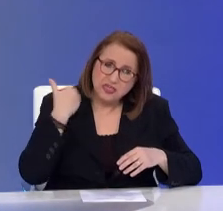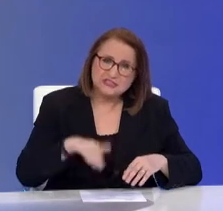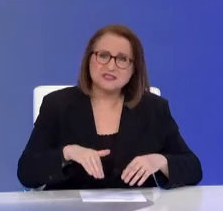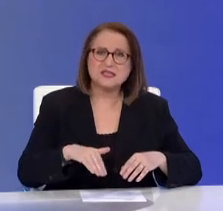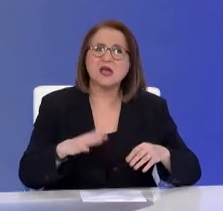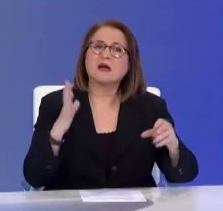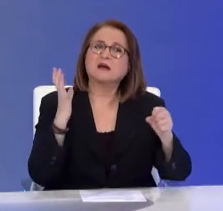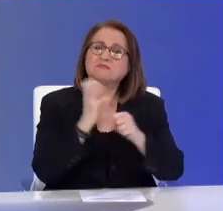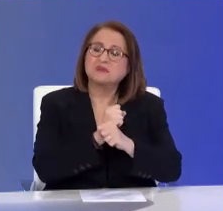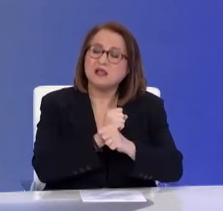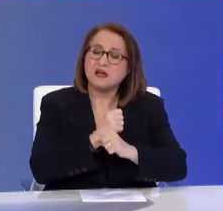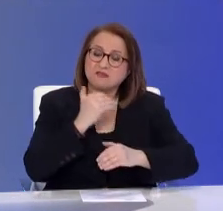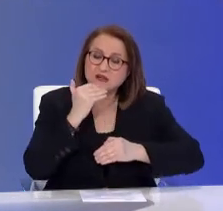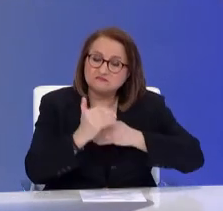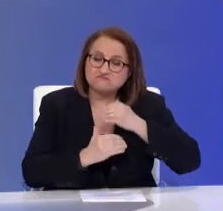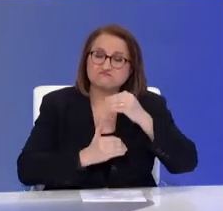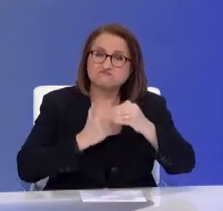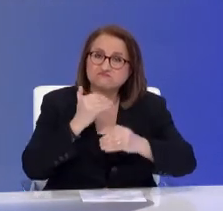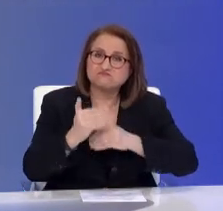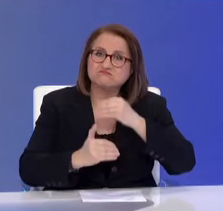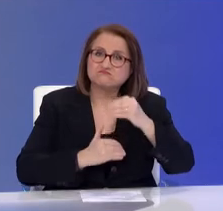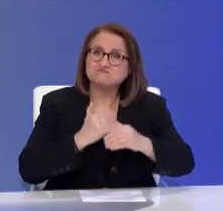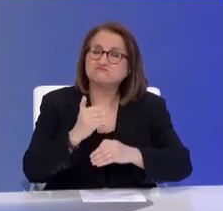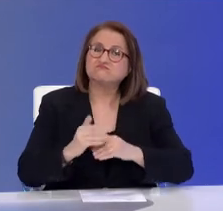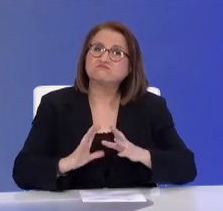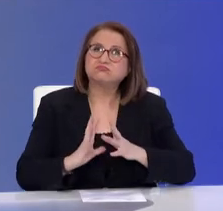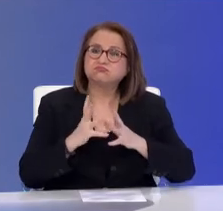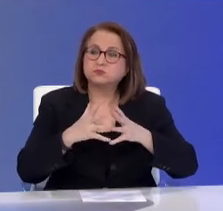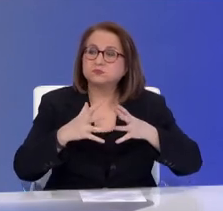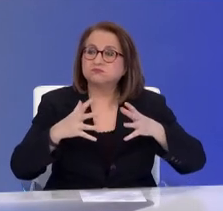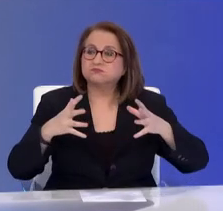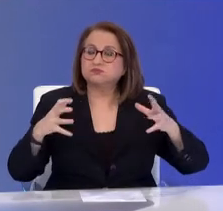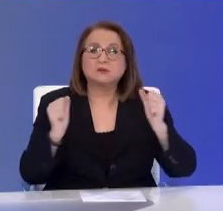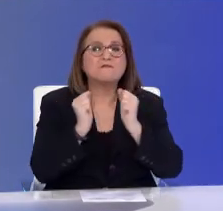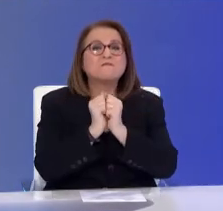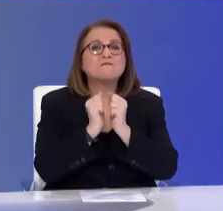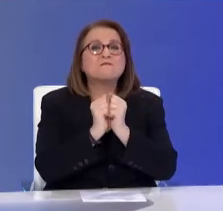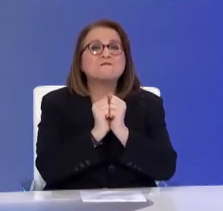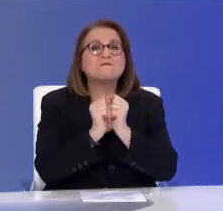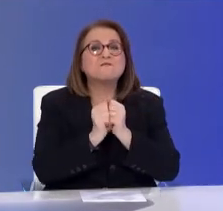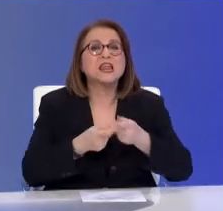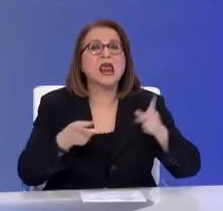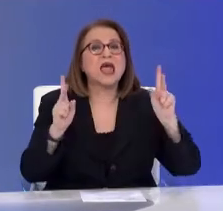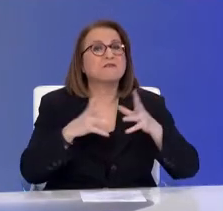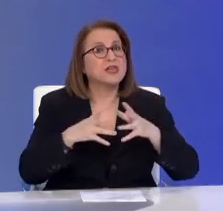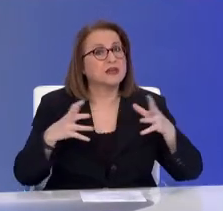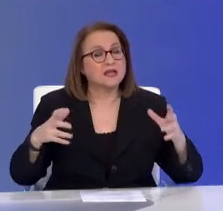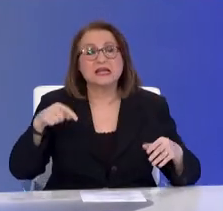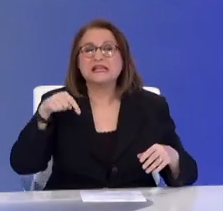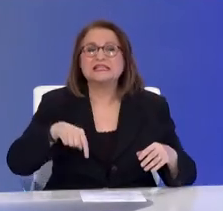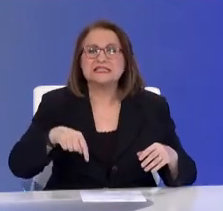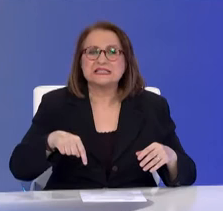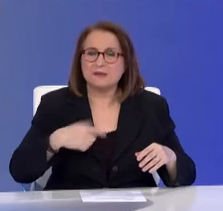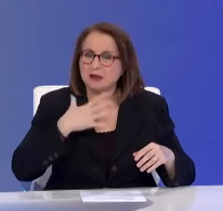ολόκληρο κίνημα φιλελευθερισμού. Σήμερα εδώ βρισκόμαστε για την απονομή του Διεθνούς Βραβείου